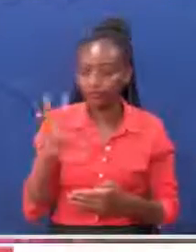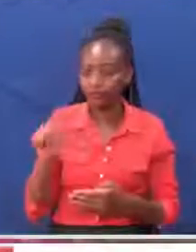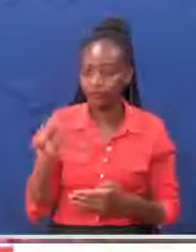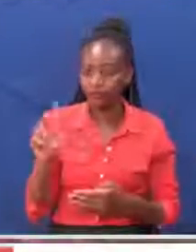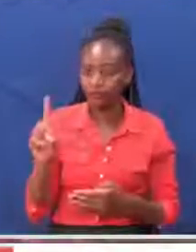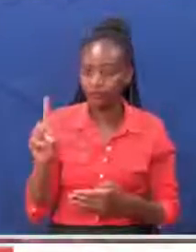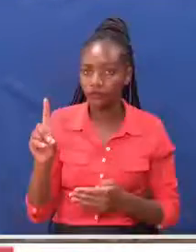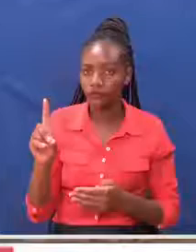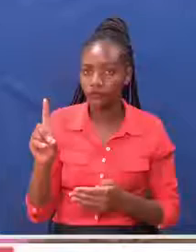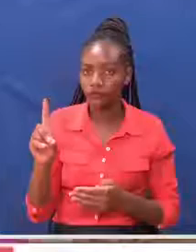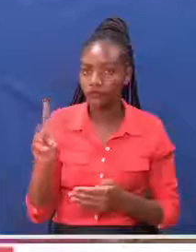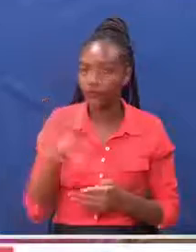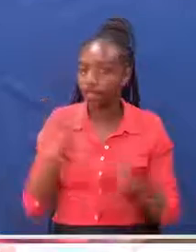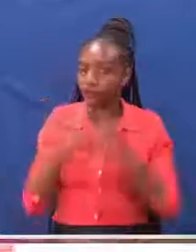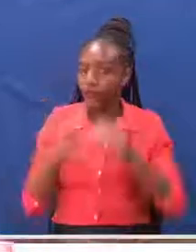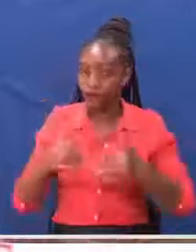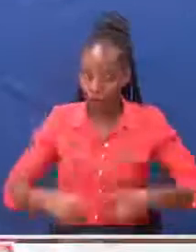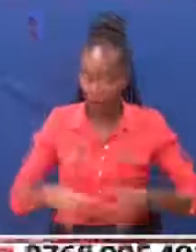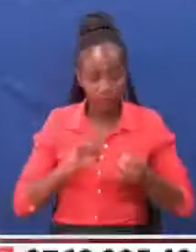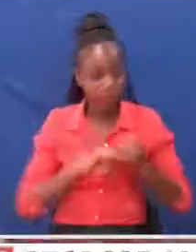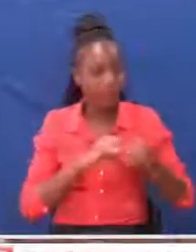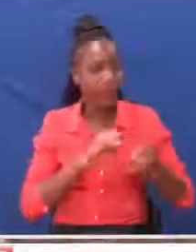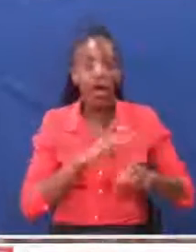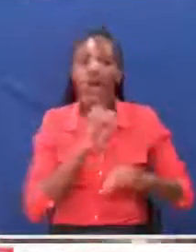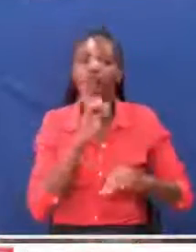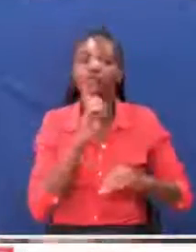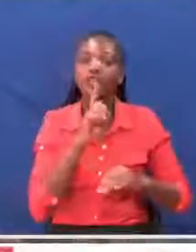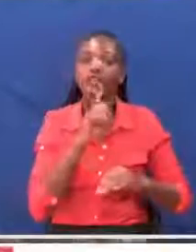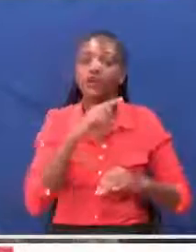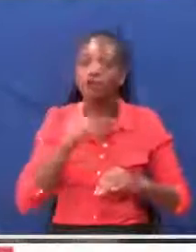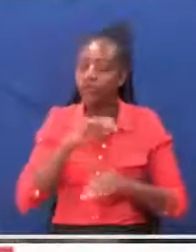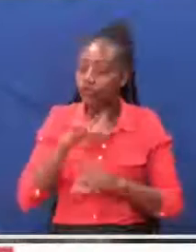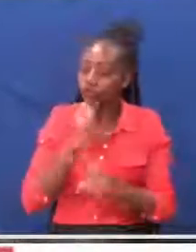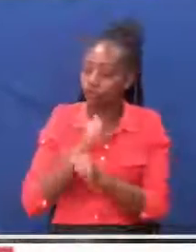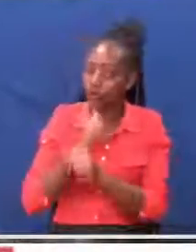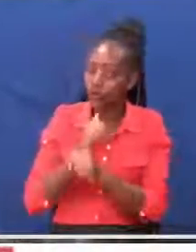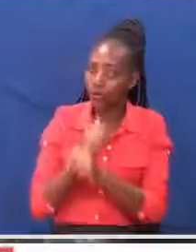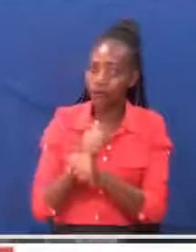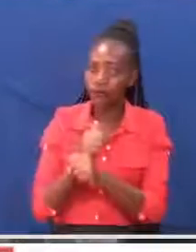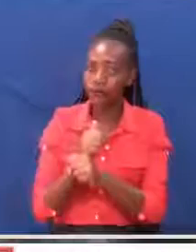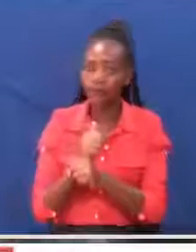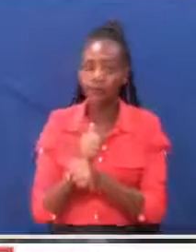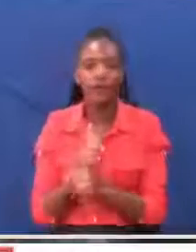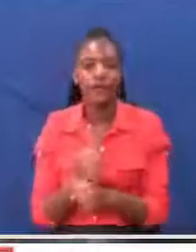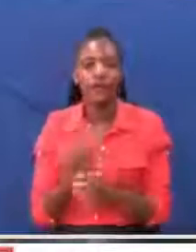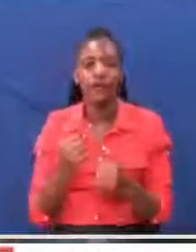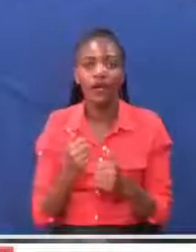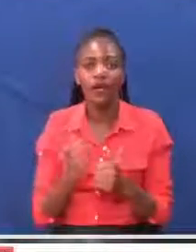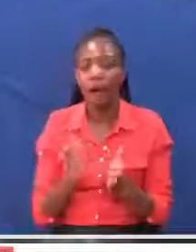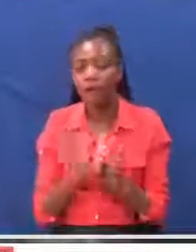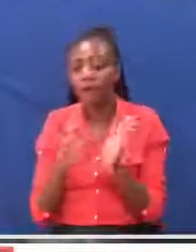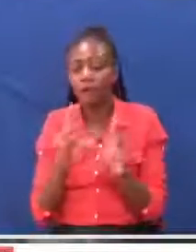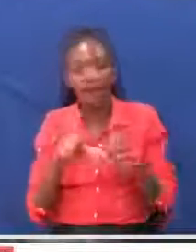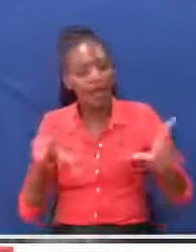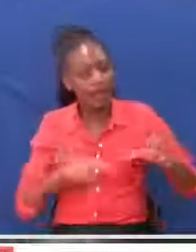squeeze vijana wetu wameoa mapema. Hapa ndio tutapata viwanja za kufanyia kazi. Kati tunapata maendeleo na mmegrab mali ya umma. Tunakosa